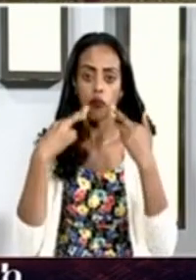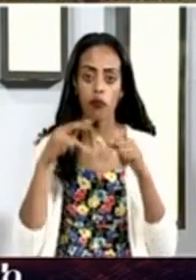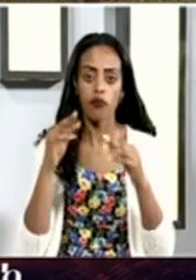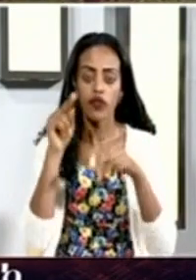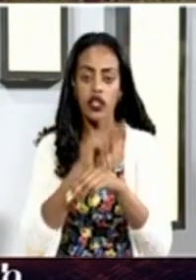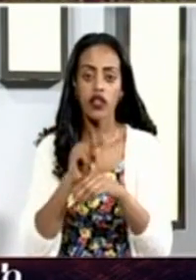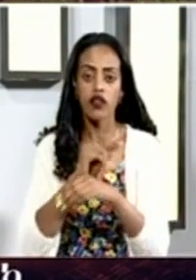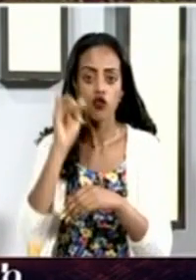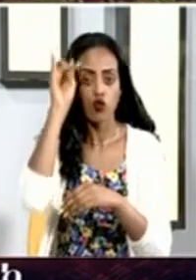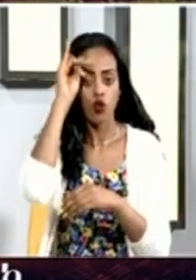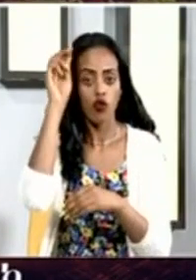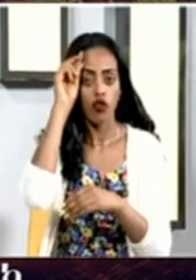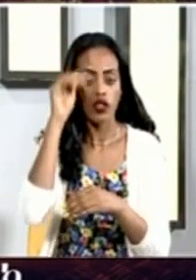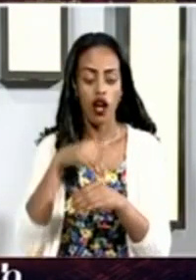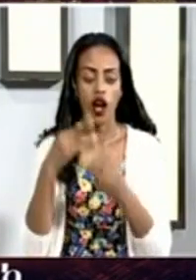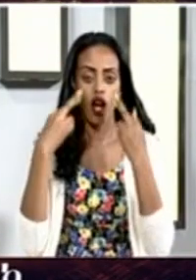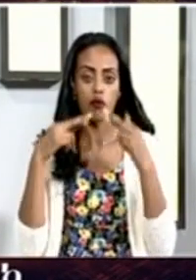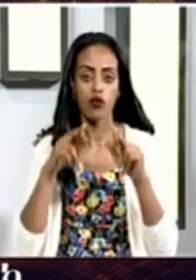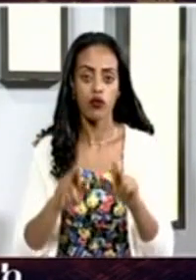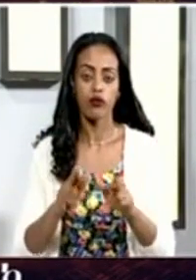ዩኒቨርሲቲ ጆንስ ሆፕኪንስ ኣመልኪቱ።